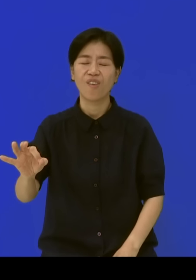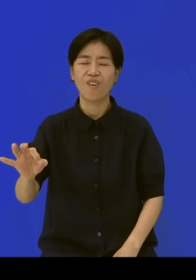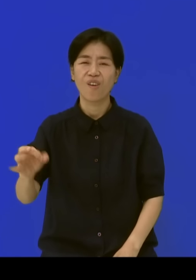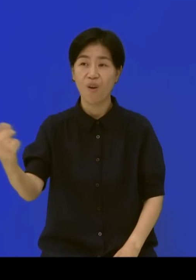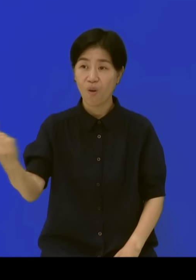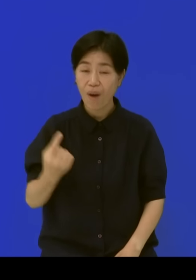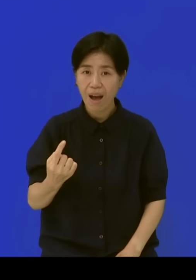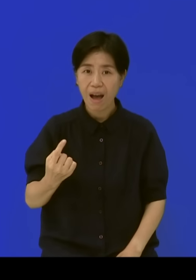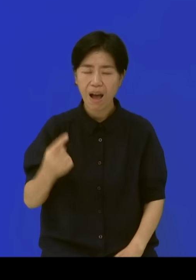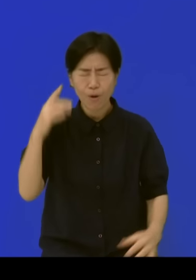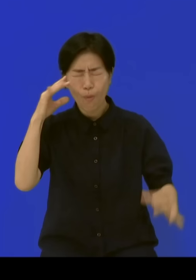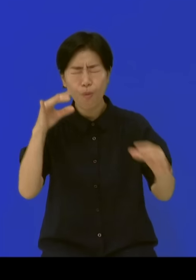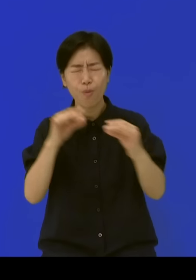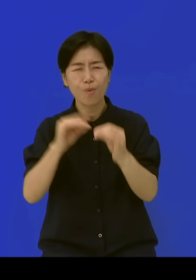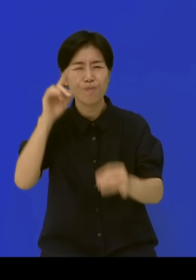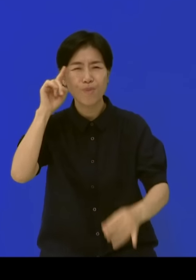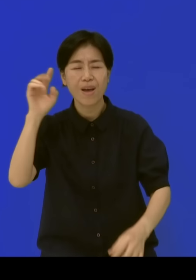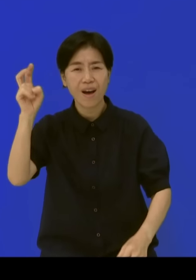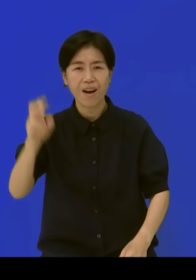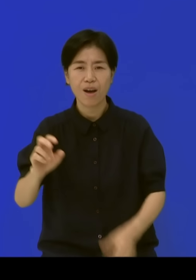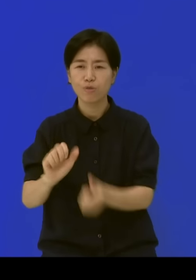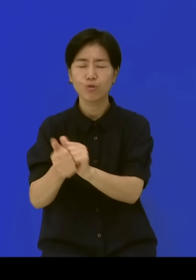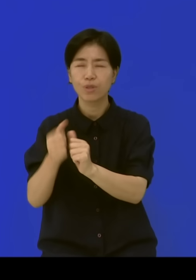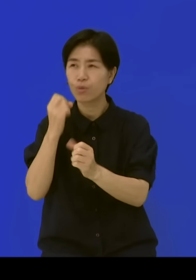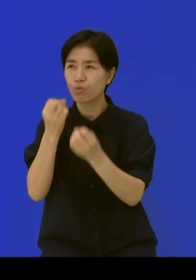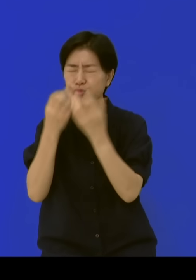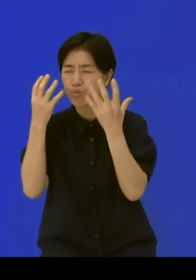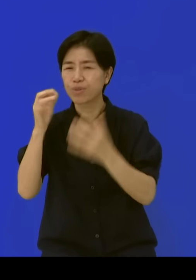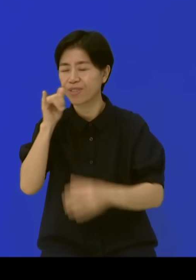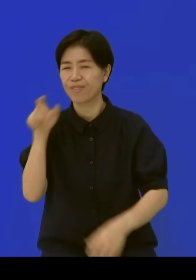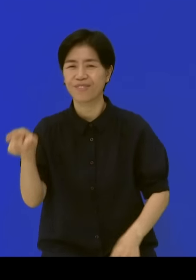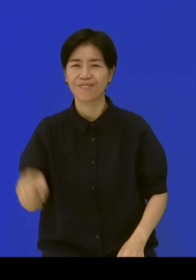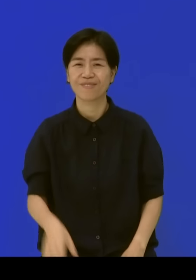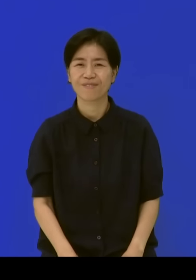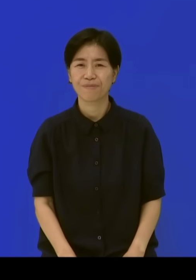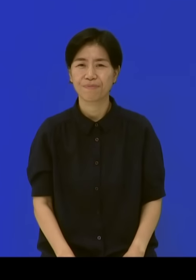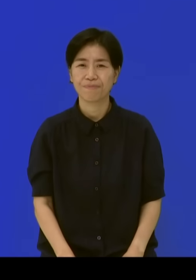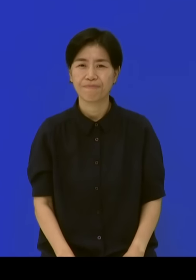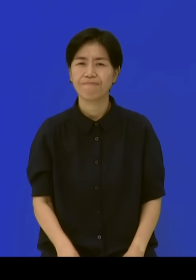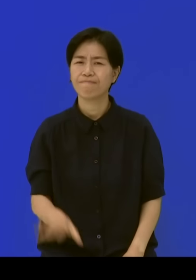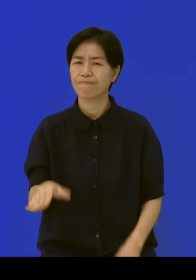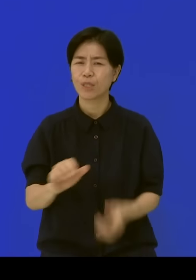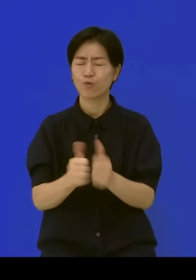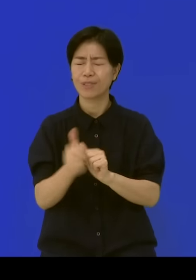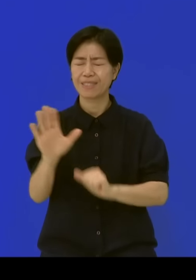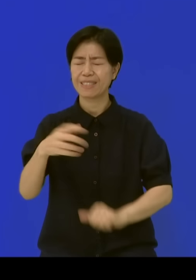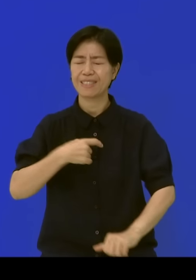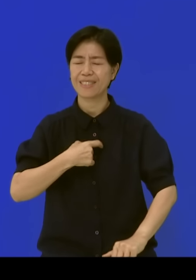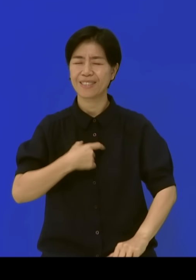뭐 아주 그냥 한숨 푹푹 쉬었을 거예요. 우리 중에서 제일 주식을 사랑하는 친구라서. 내가 이래서 주식을 안 한다고.